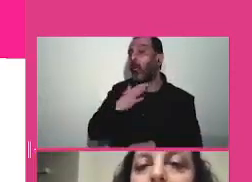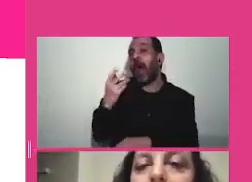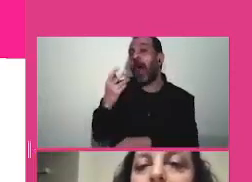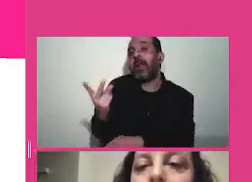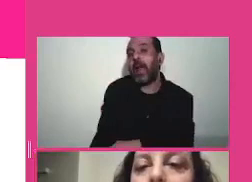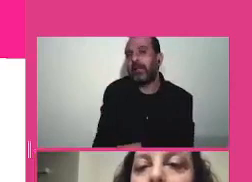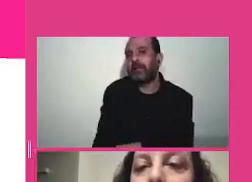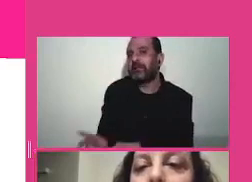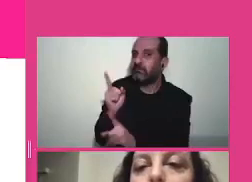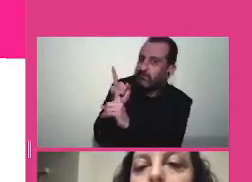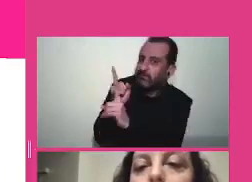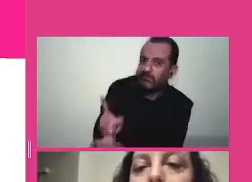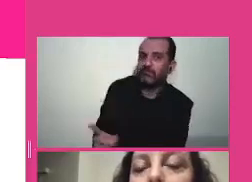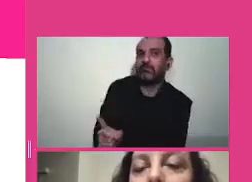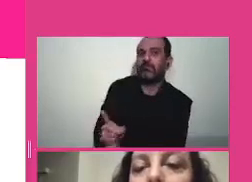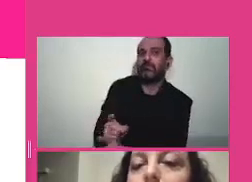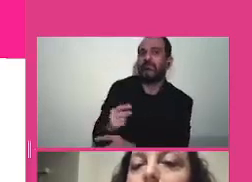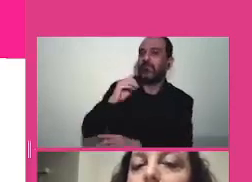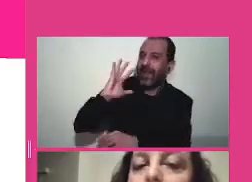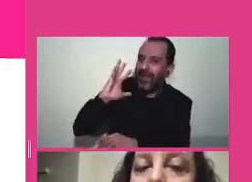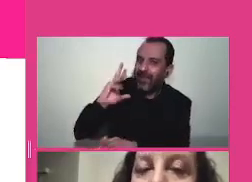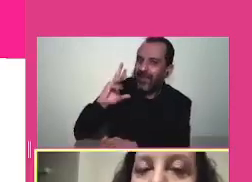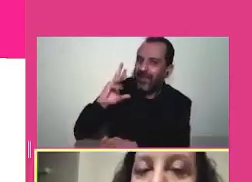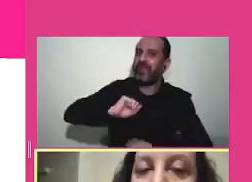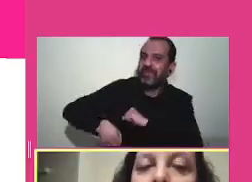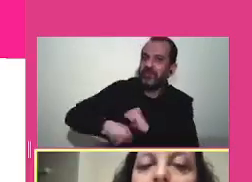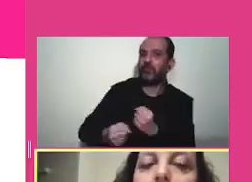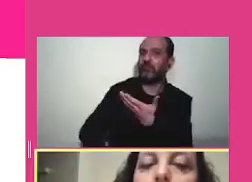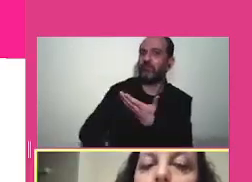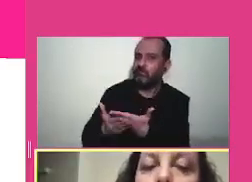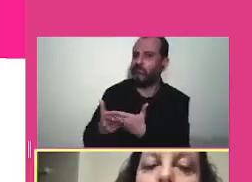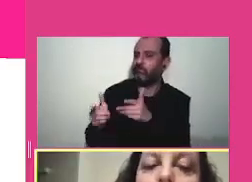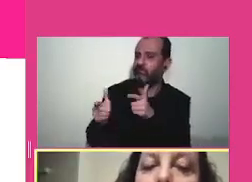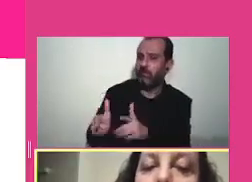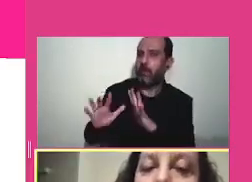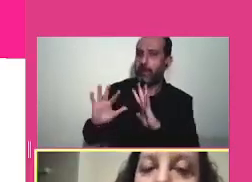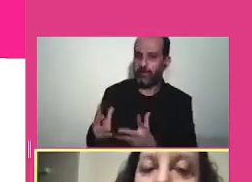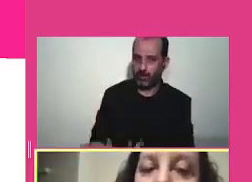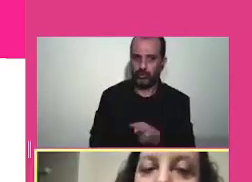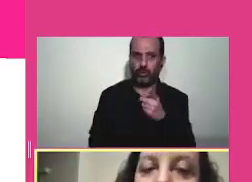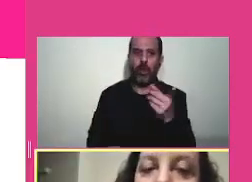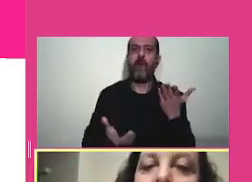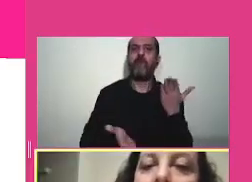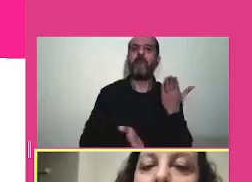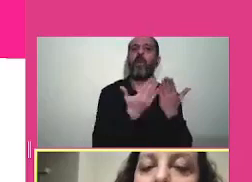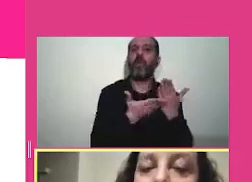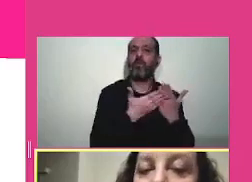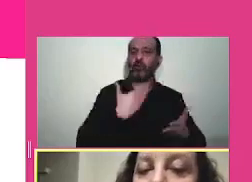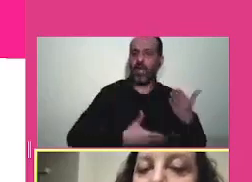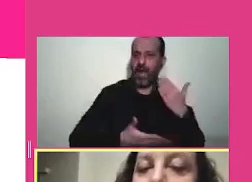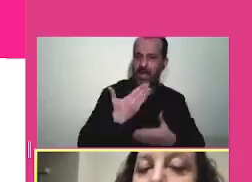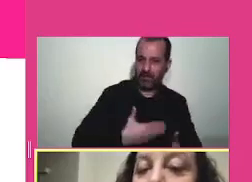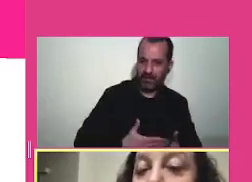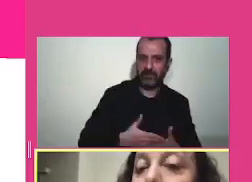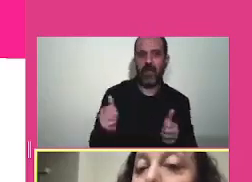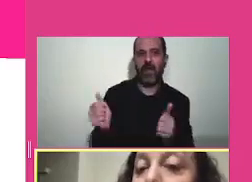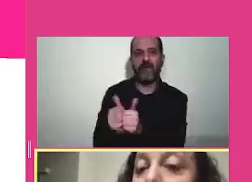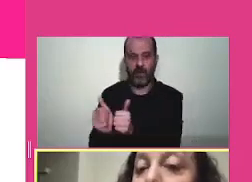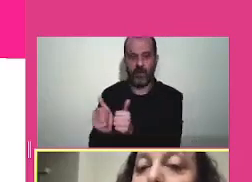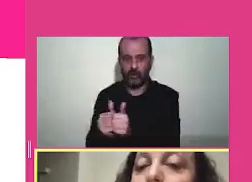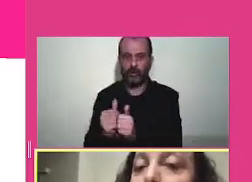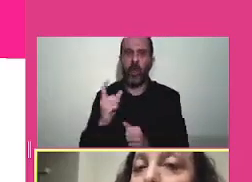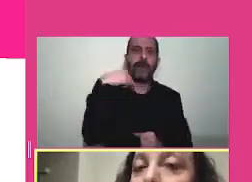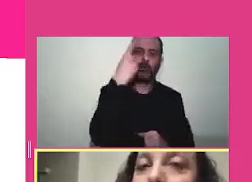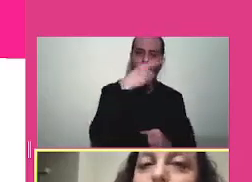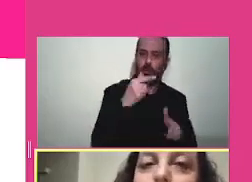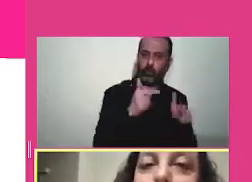του και τη διευκόλυνση των καθημερινών δραστηριοτήτων του? Βοηθός αναπηρίας, φίλος, προσωπικός